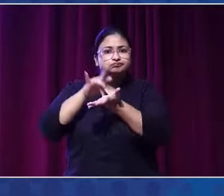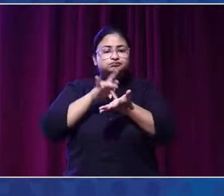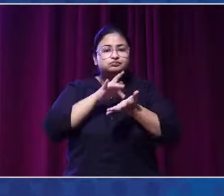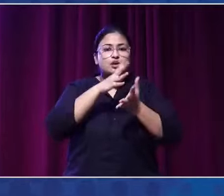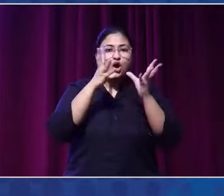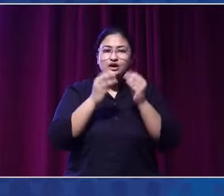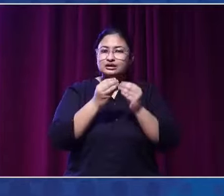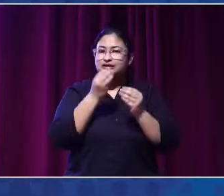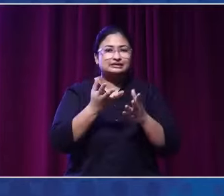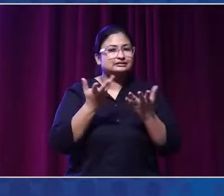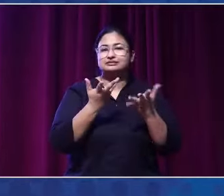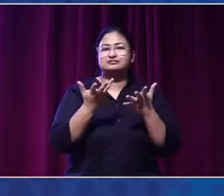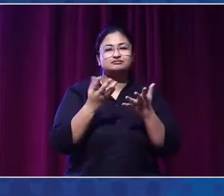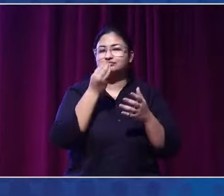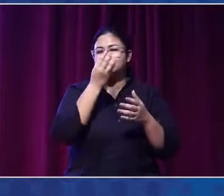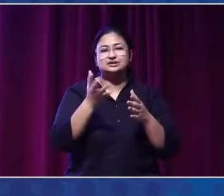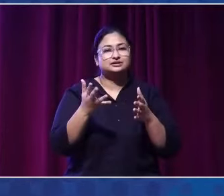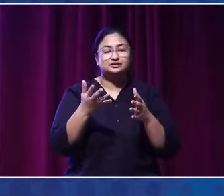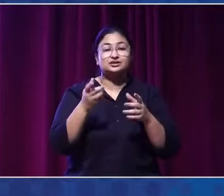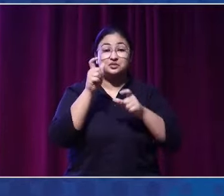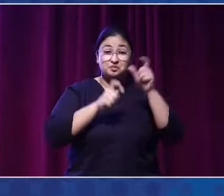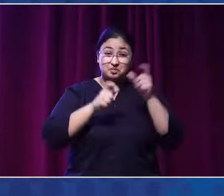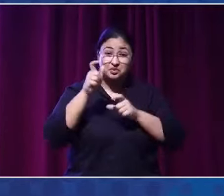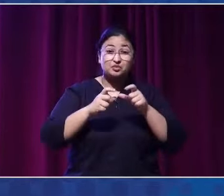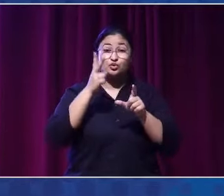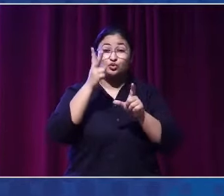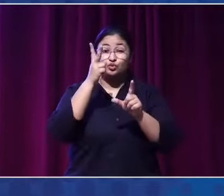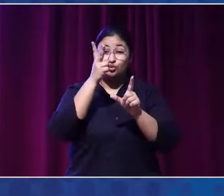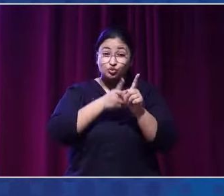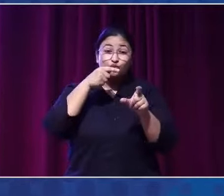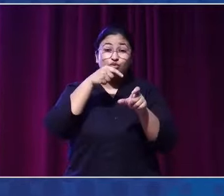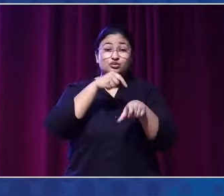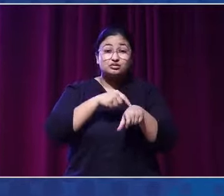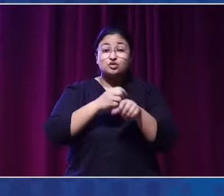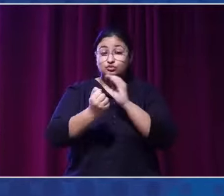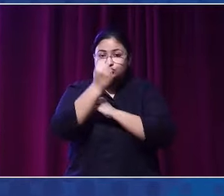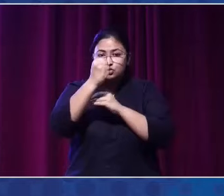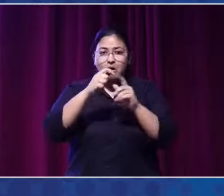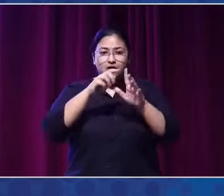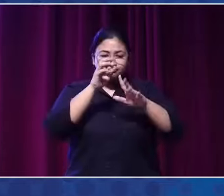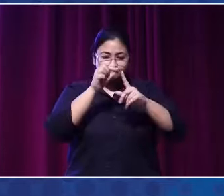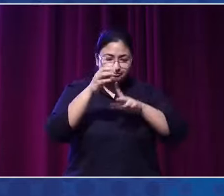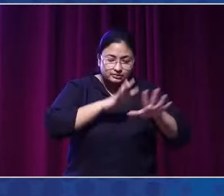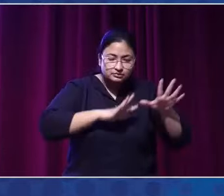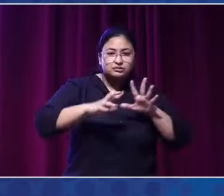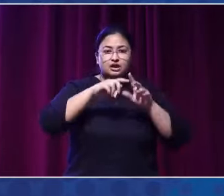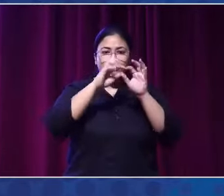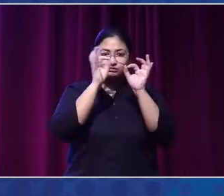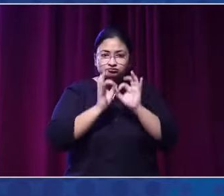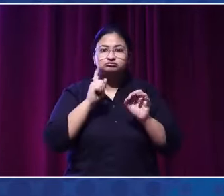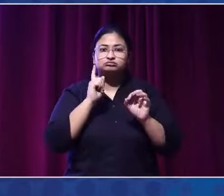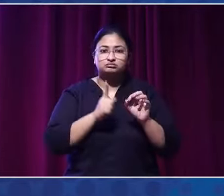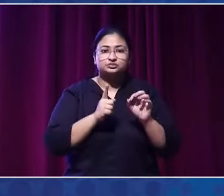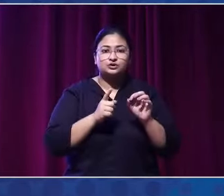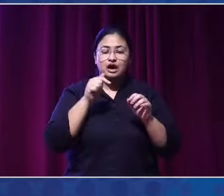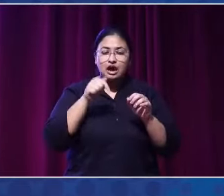It's not an easy job to do it. It requires 2 years of a strong preparation. And आज आपके सामने में रिपोर्ट